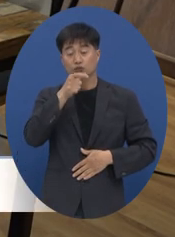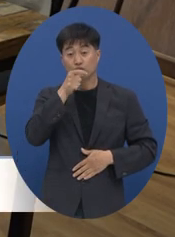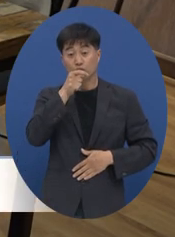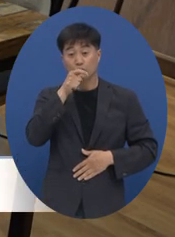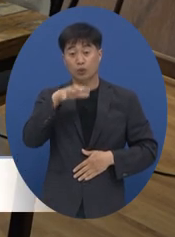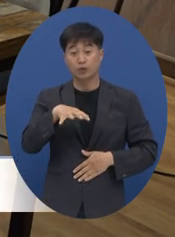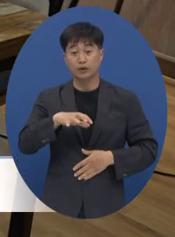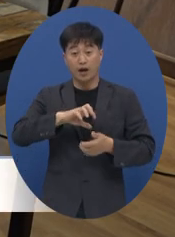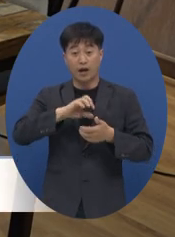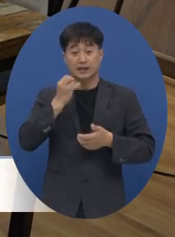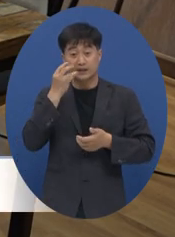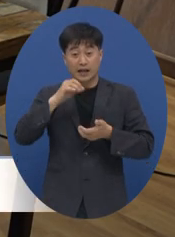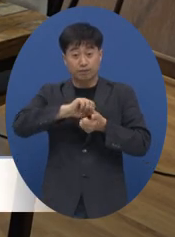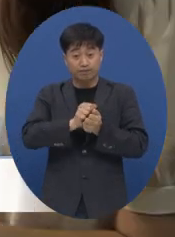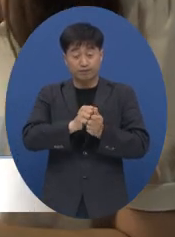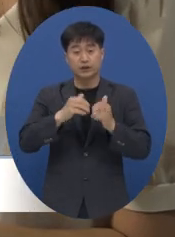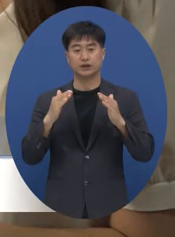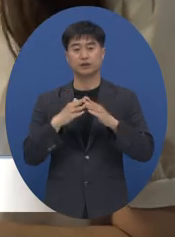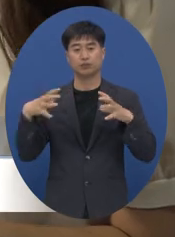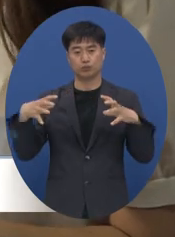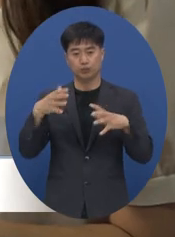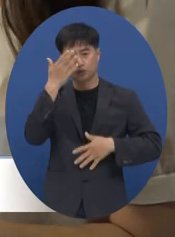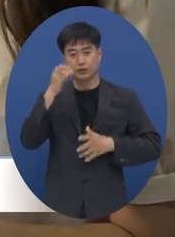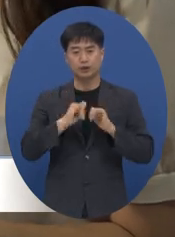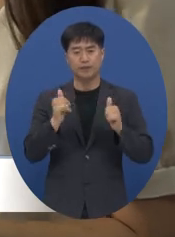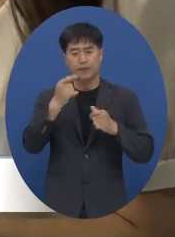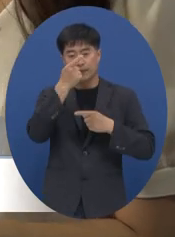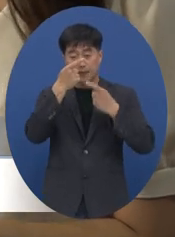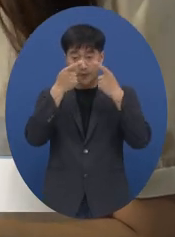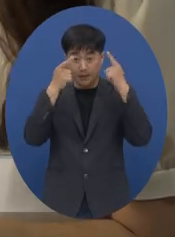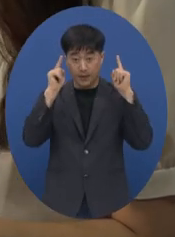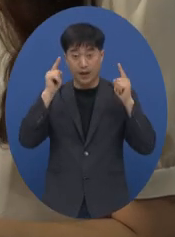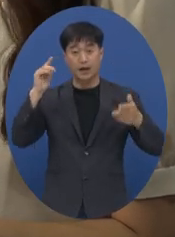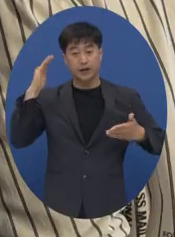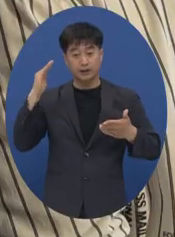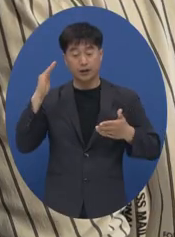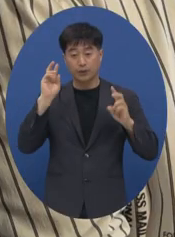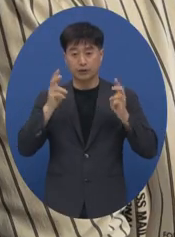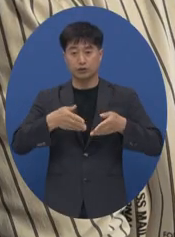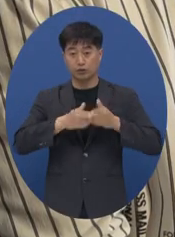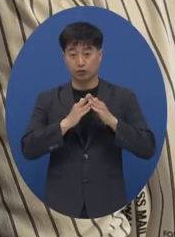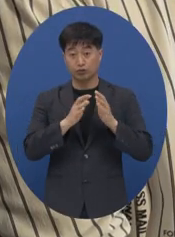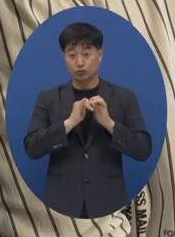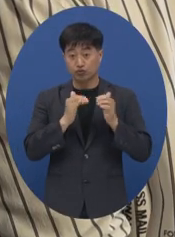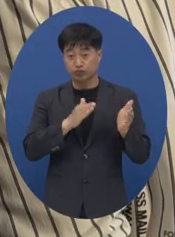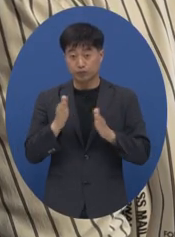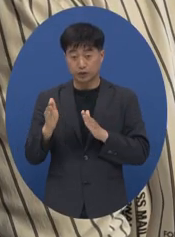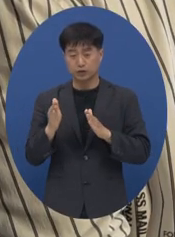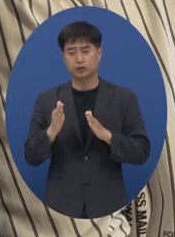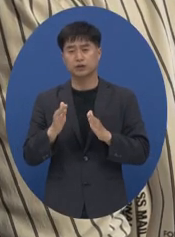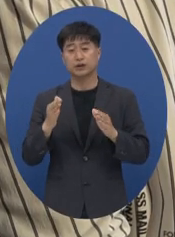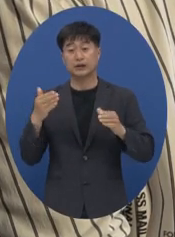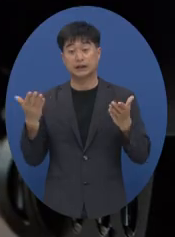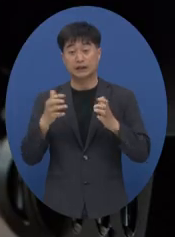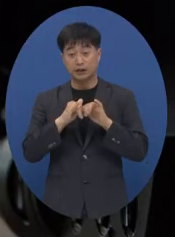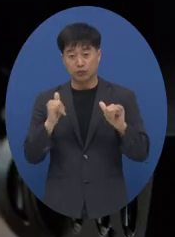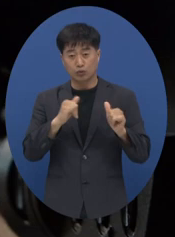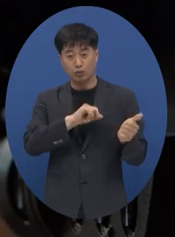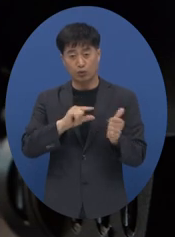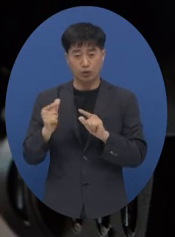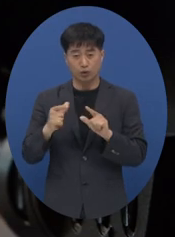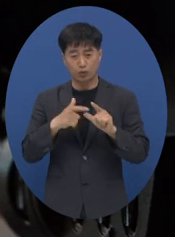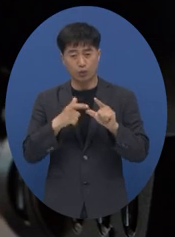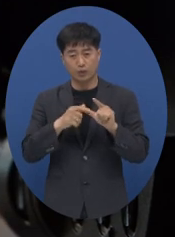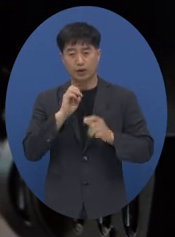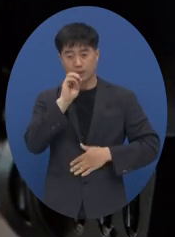수원의 한 막걸리집에 모여 앉은 청년들. 대학생과 창업준비생, 직장인, 신혼으로서 겪는 각가지 고민들을